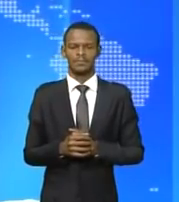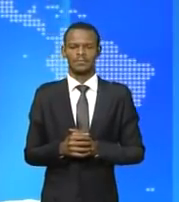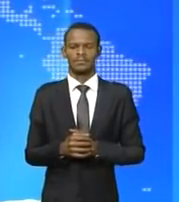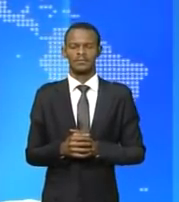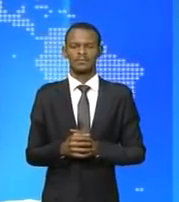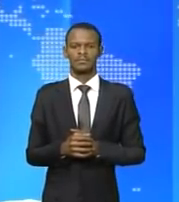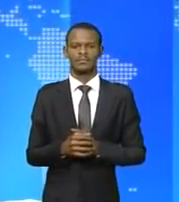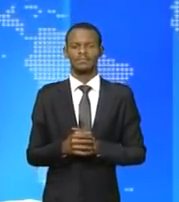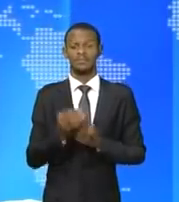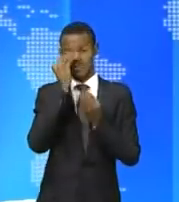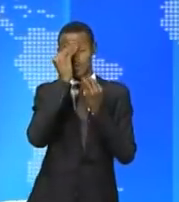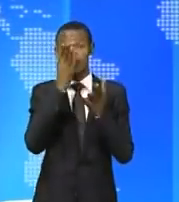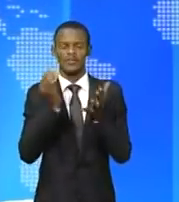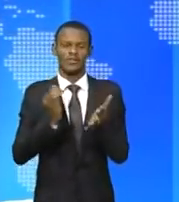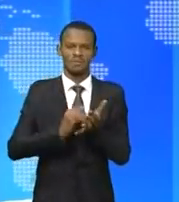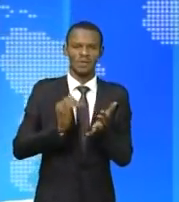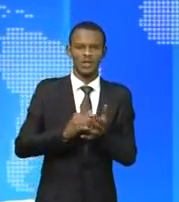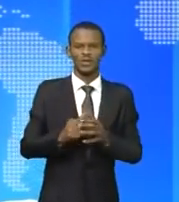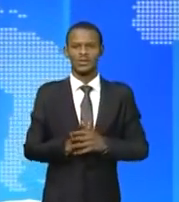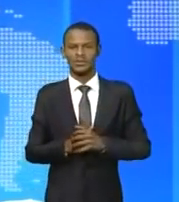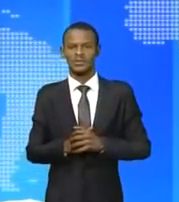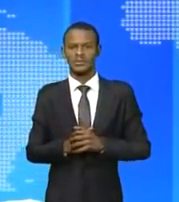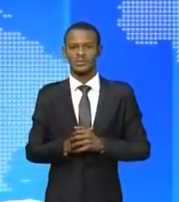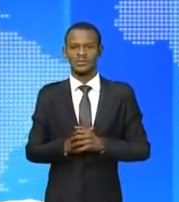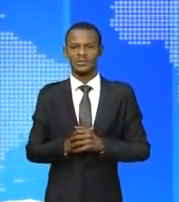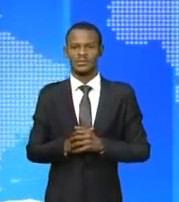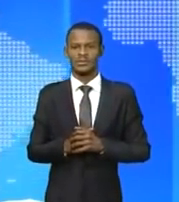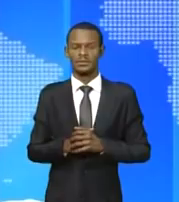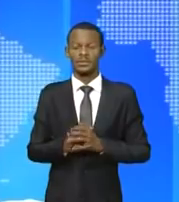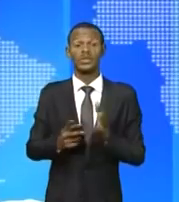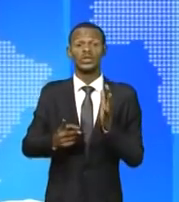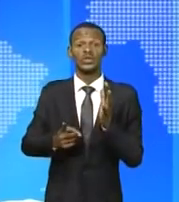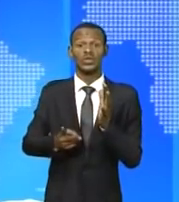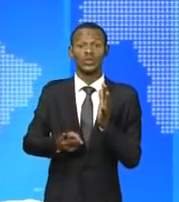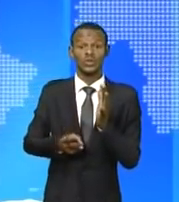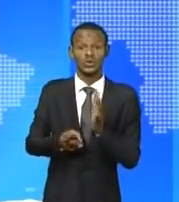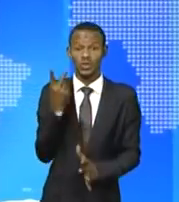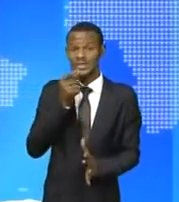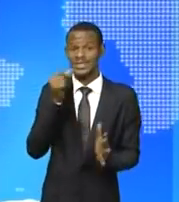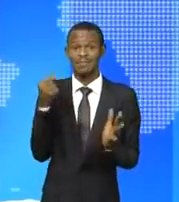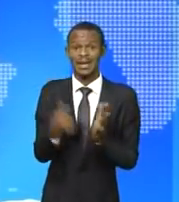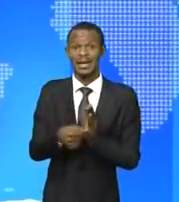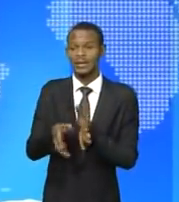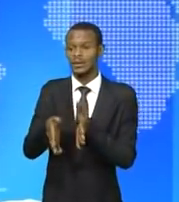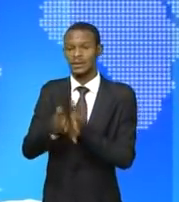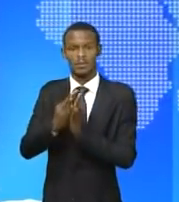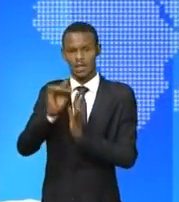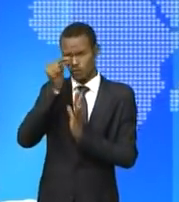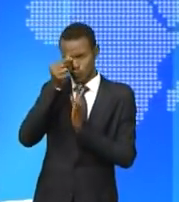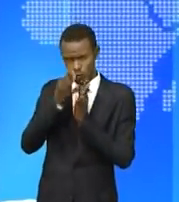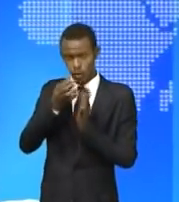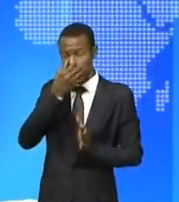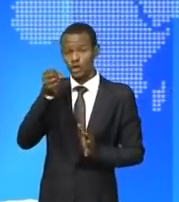2020. Et sachez également qu'il y a une deuxième motion de défiance contre le gouverneur de la province du